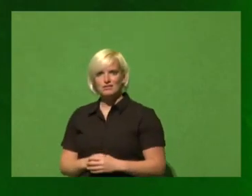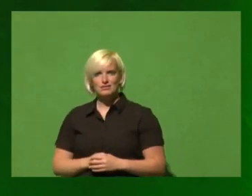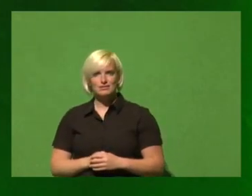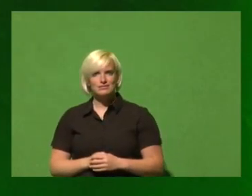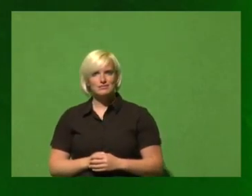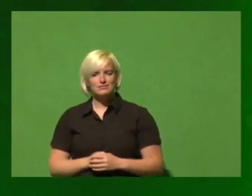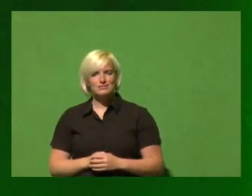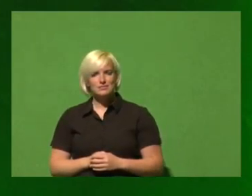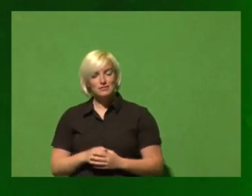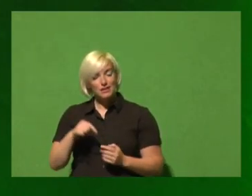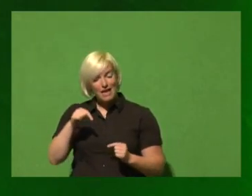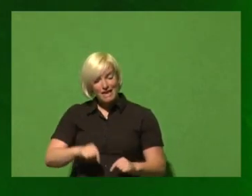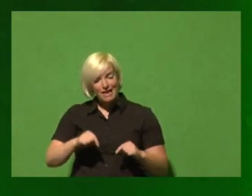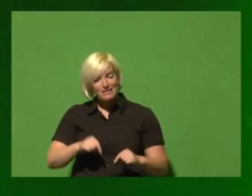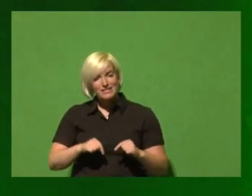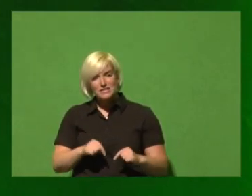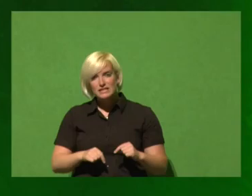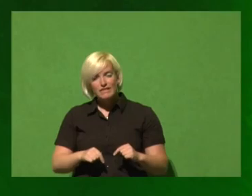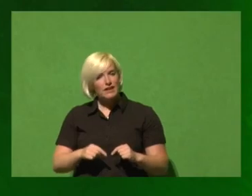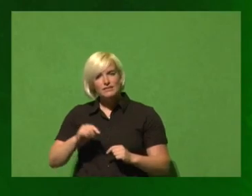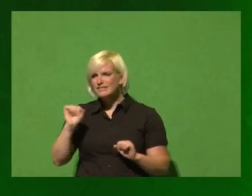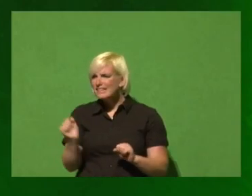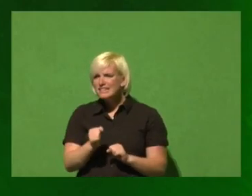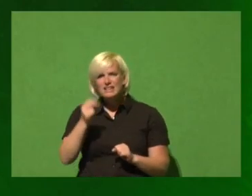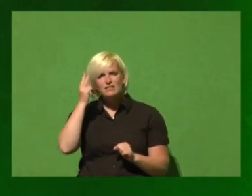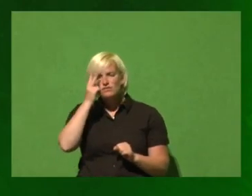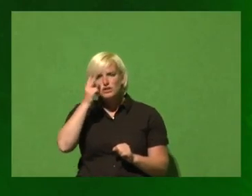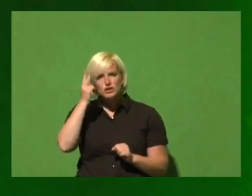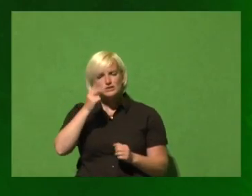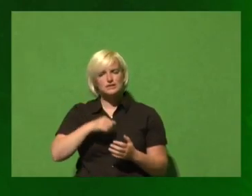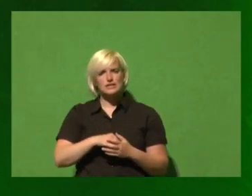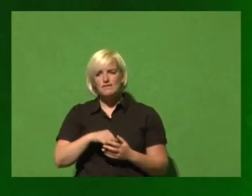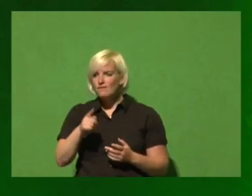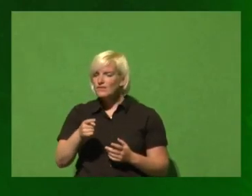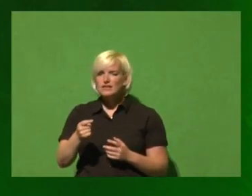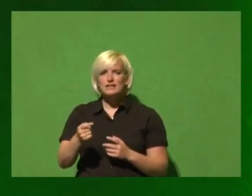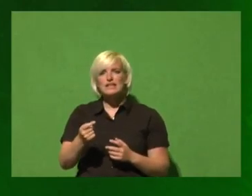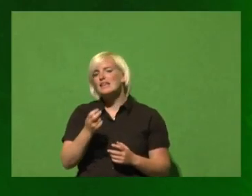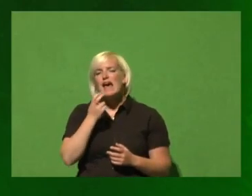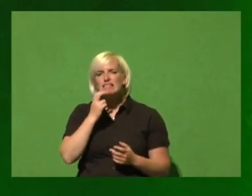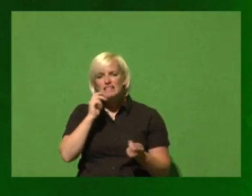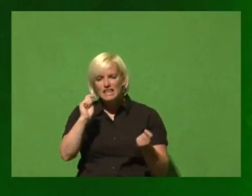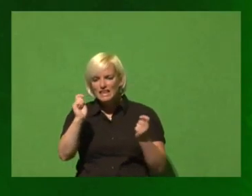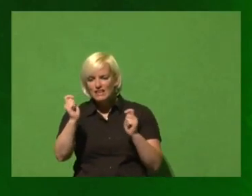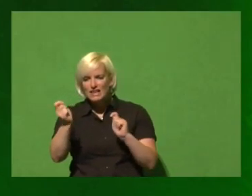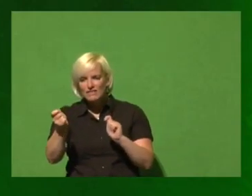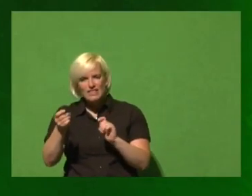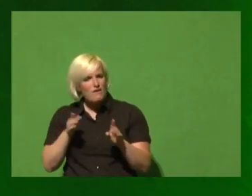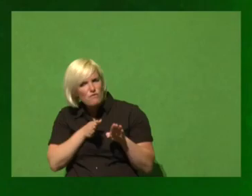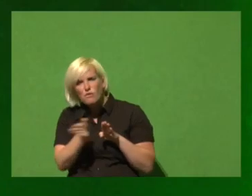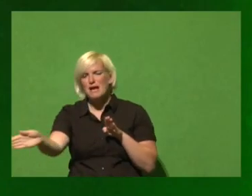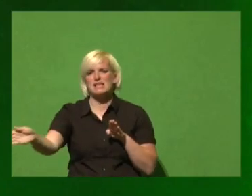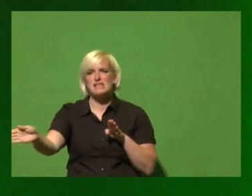21. Jahrhundert ist es nicht nachvollziehbar, dass eine solche der Energiewende abträgliche Technologie erlaubt werden